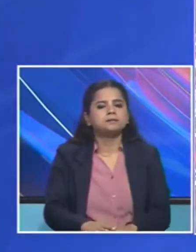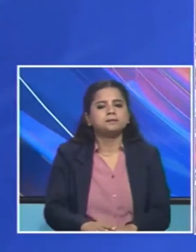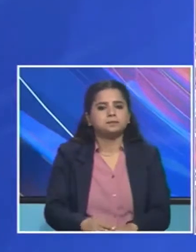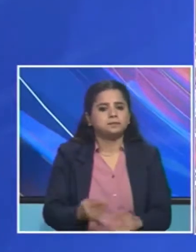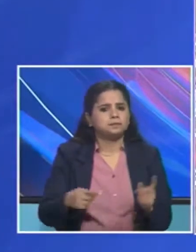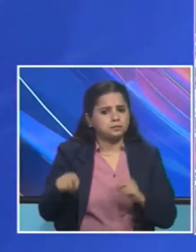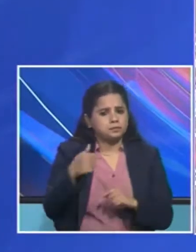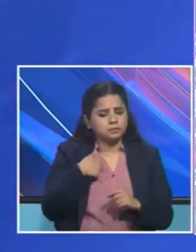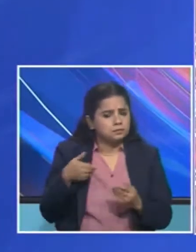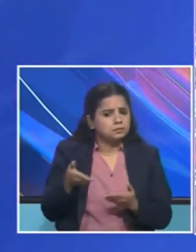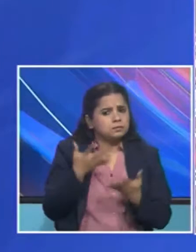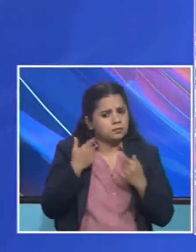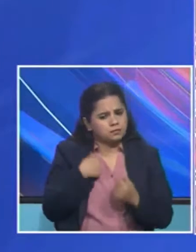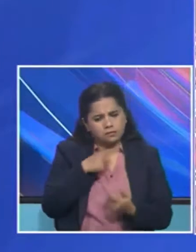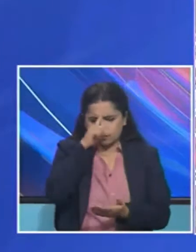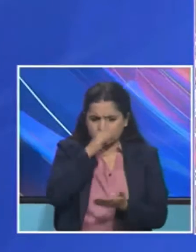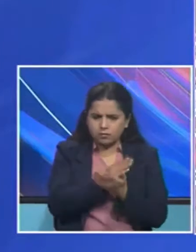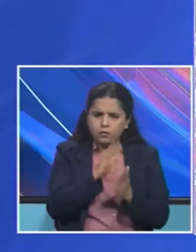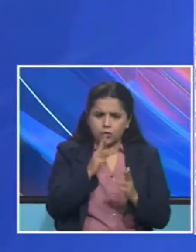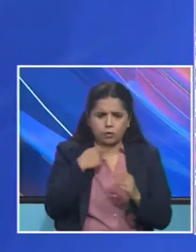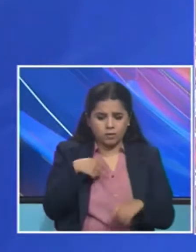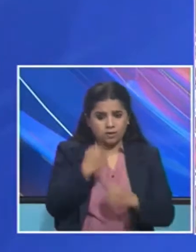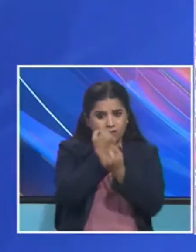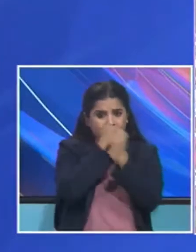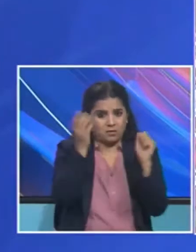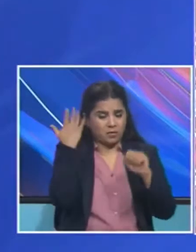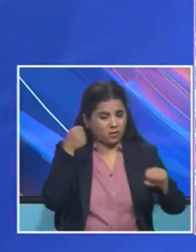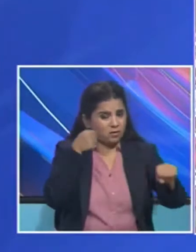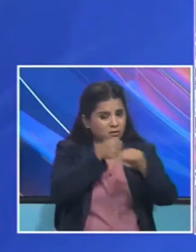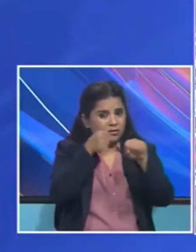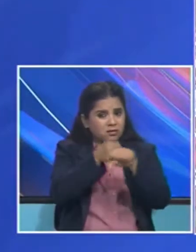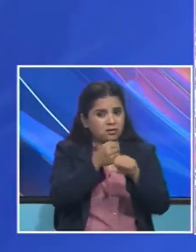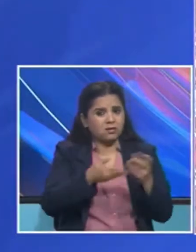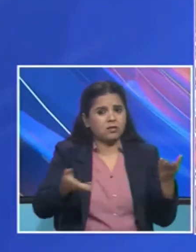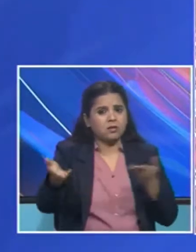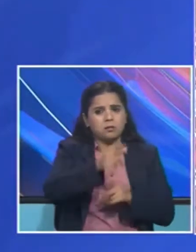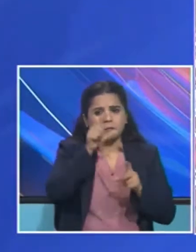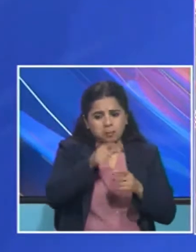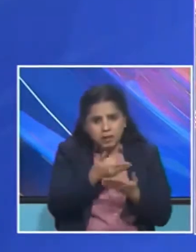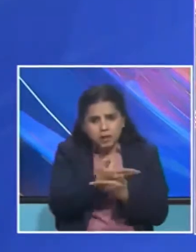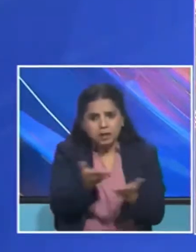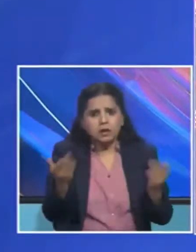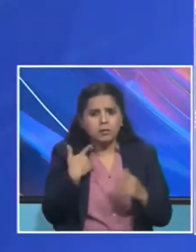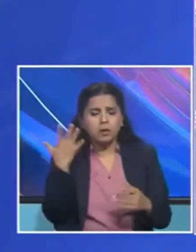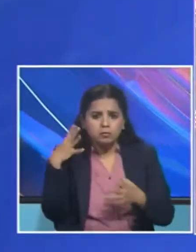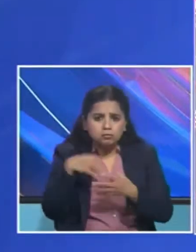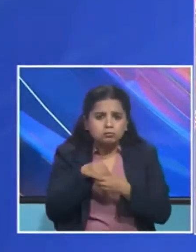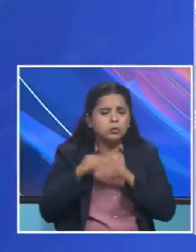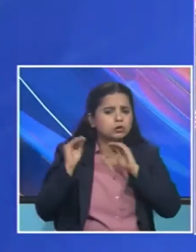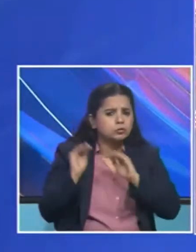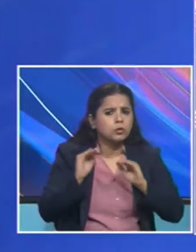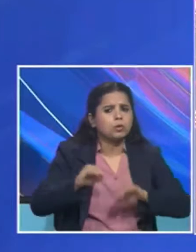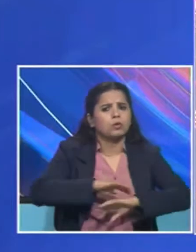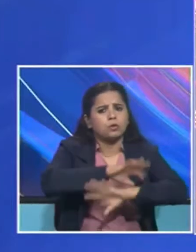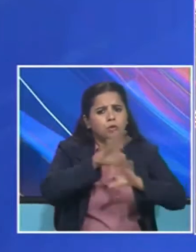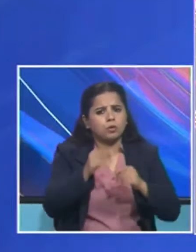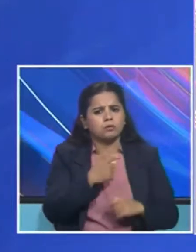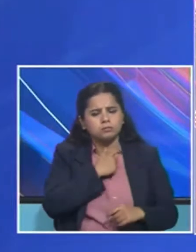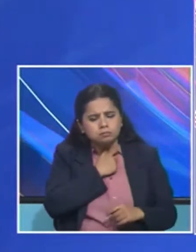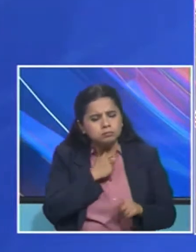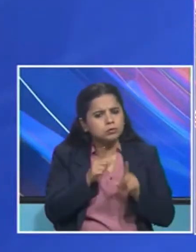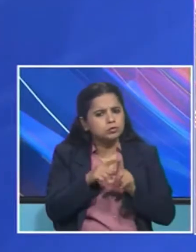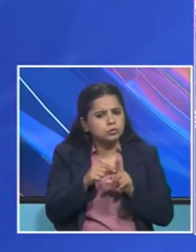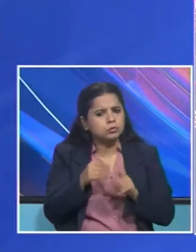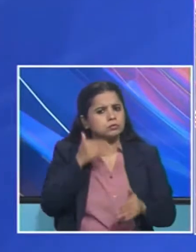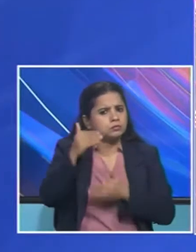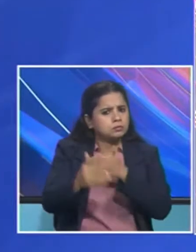मुझे खुशी है कि आज़ादी की लड़ाई में जनजातीय समुदाय के योगदान को समर्पित अनेक म्यूजियम देश भर